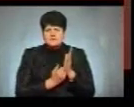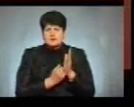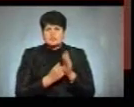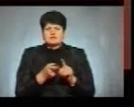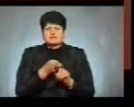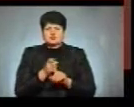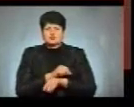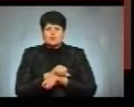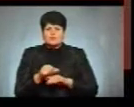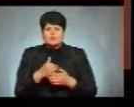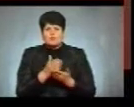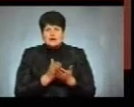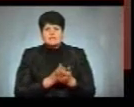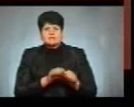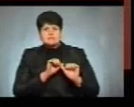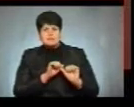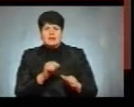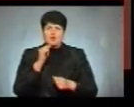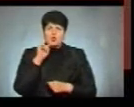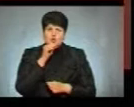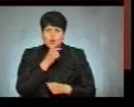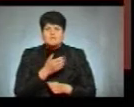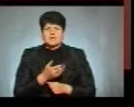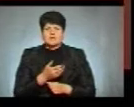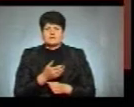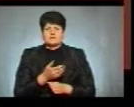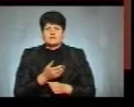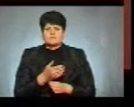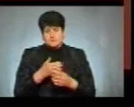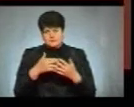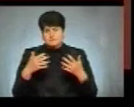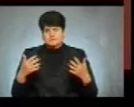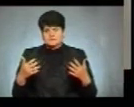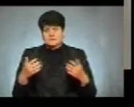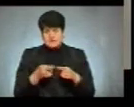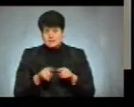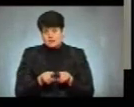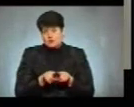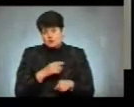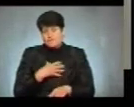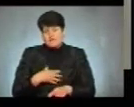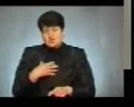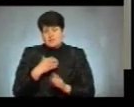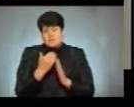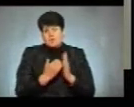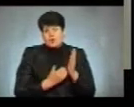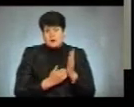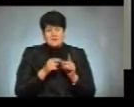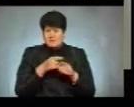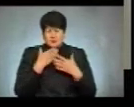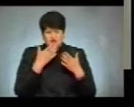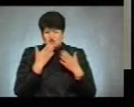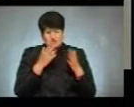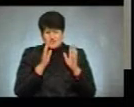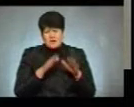зовнішньої політики, безпеки, зокрема, економіки, значить, навіть тезові речі. Тобто це також важливо все-таки програма. Хоч їх не читає,